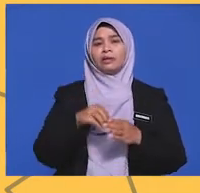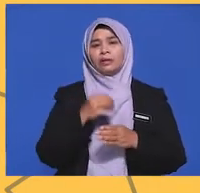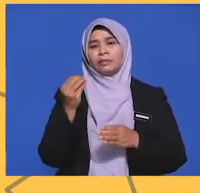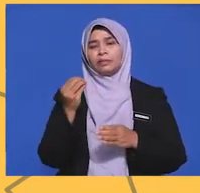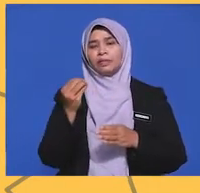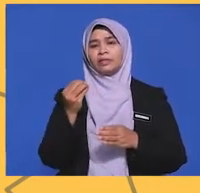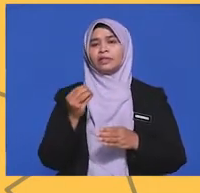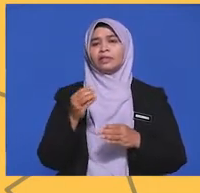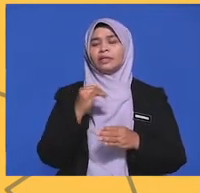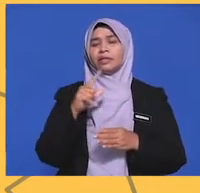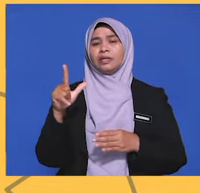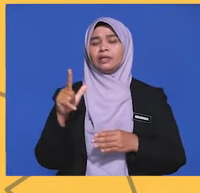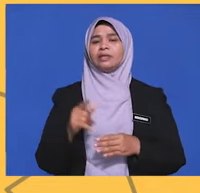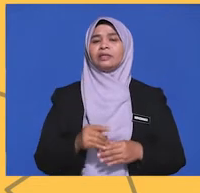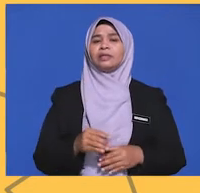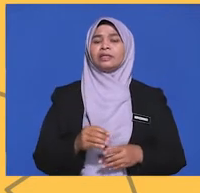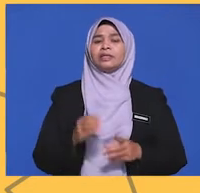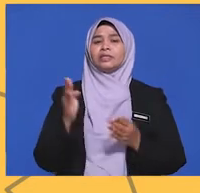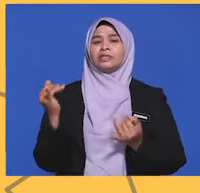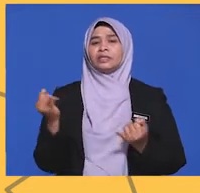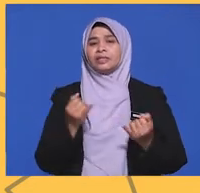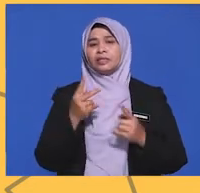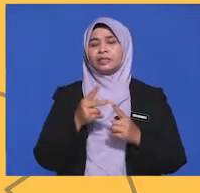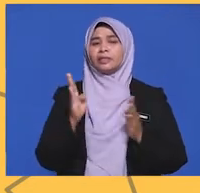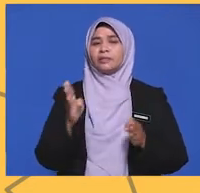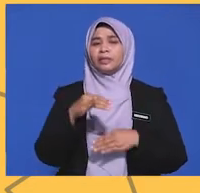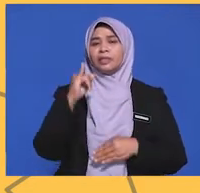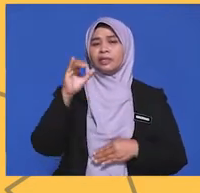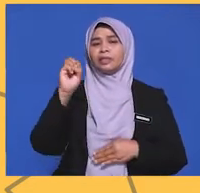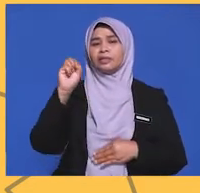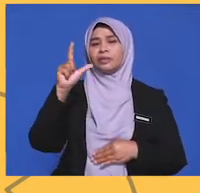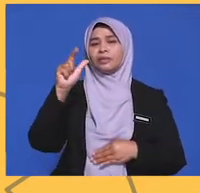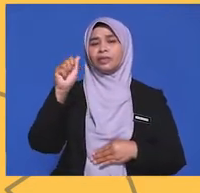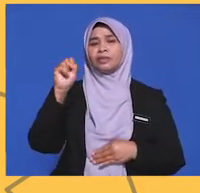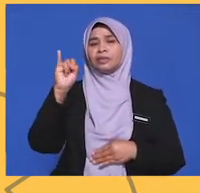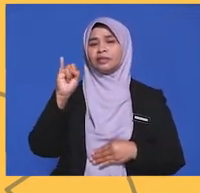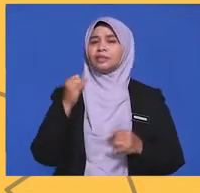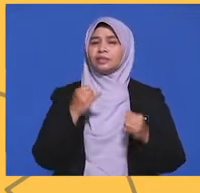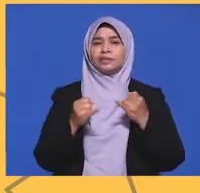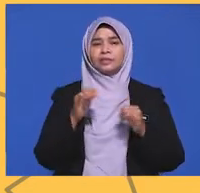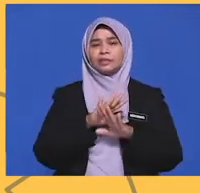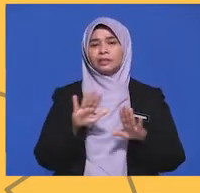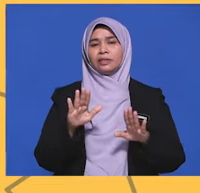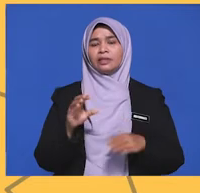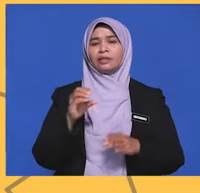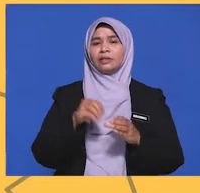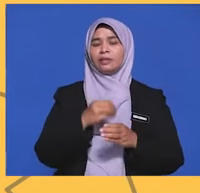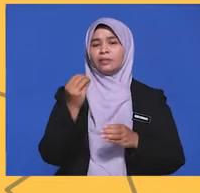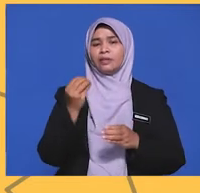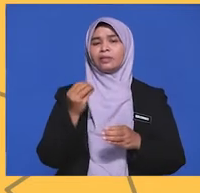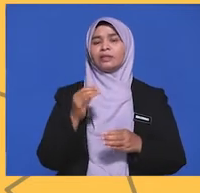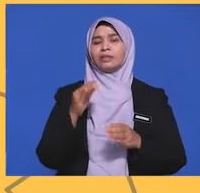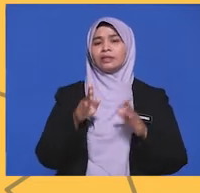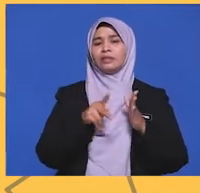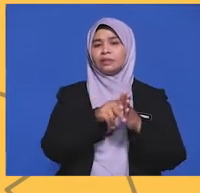yang dipaparkan ialah sila ke bilik isolasi. Jika tidak, output yang